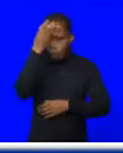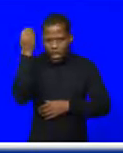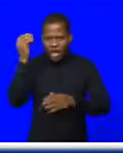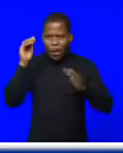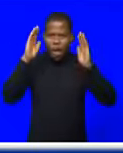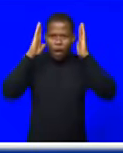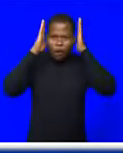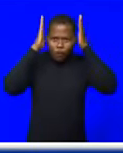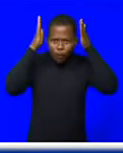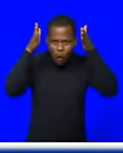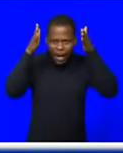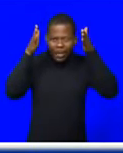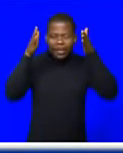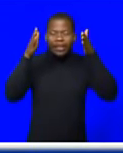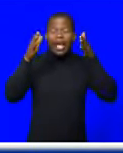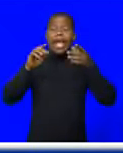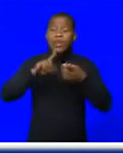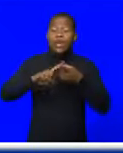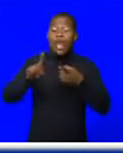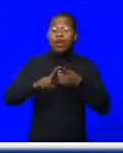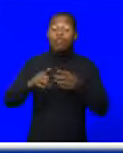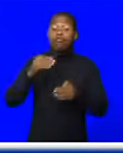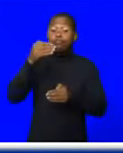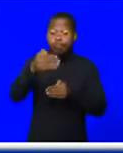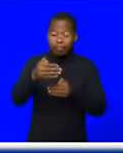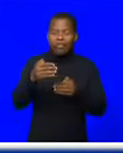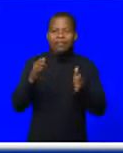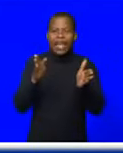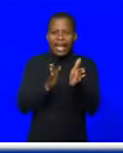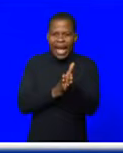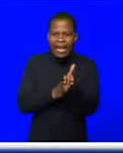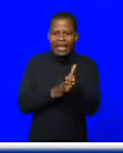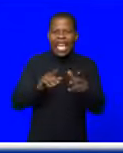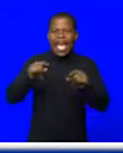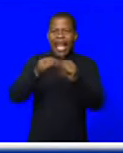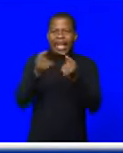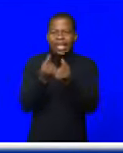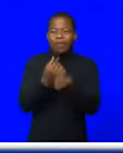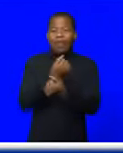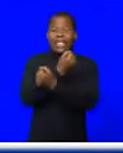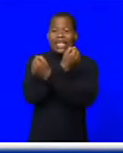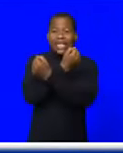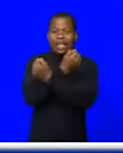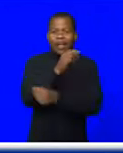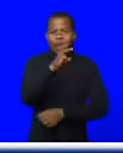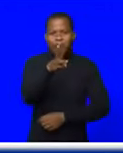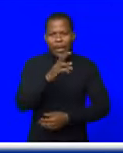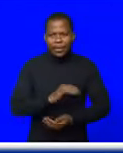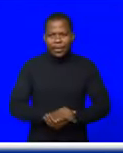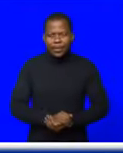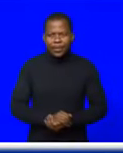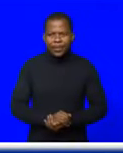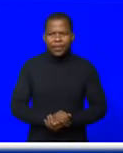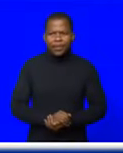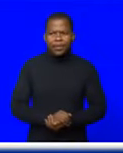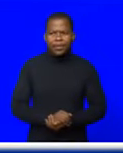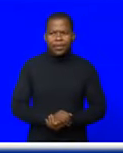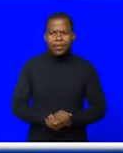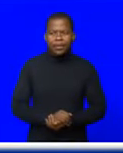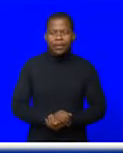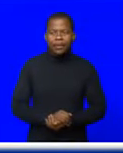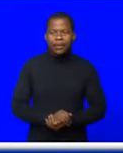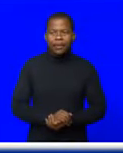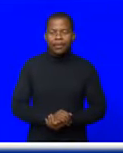kwalemidlalo sebabuka umdlalo wabo lolandzelako neli cembu le-Orlando Pirates lotawudlala kule mpelasomvu lesiya kuyo. As a Royal Leopard